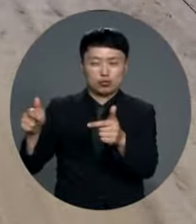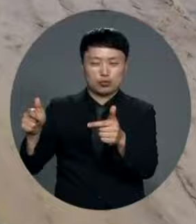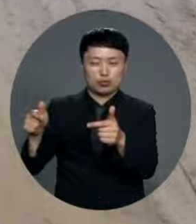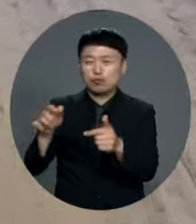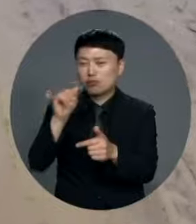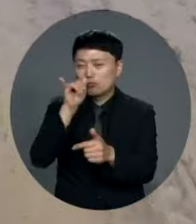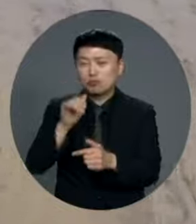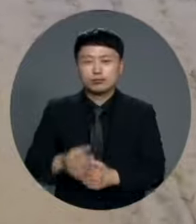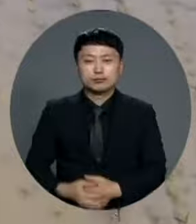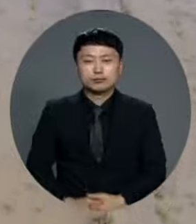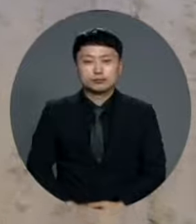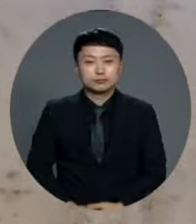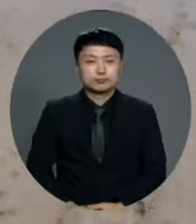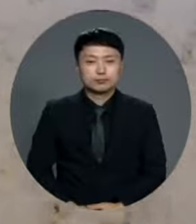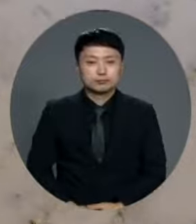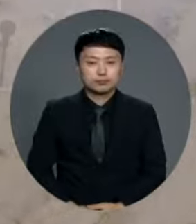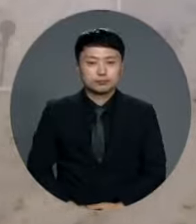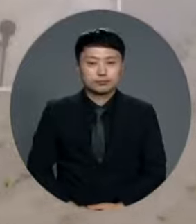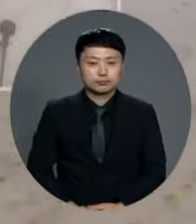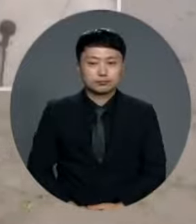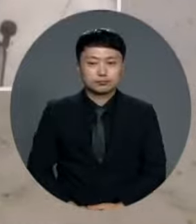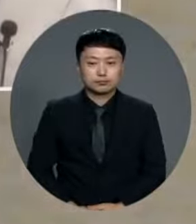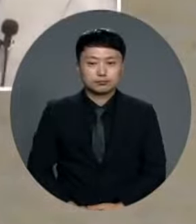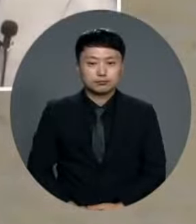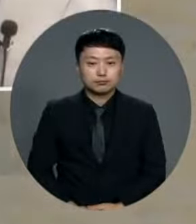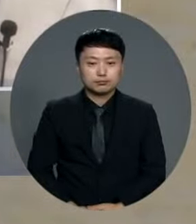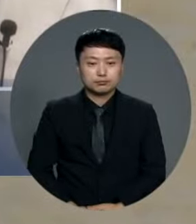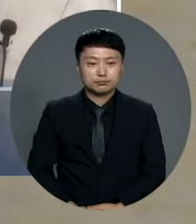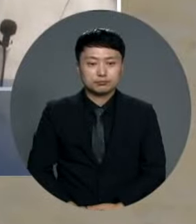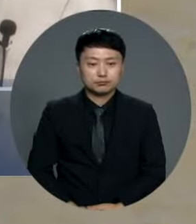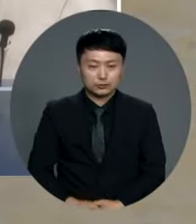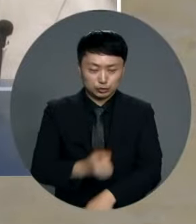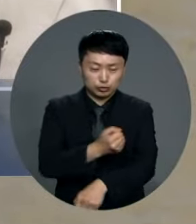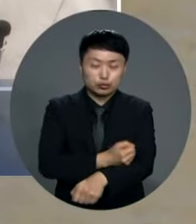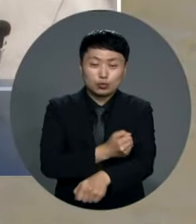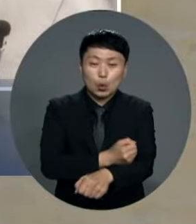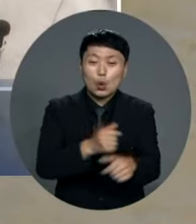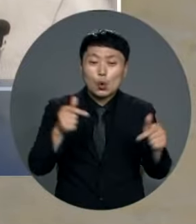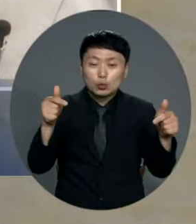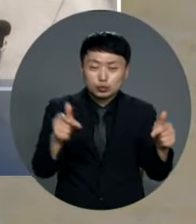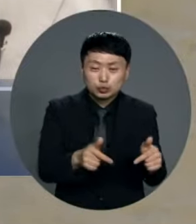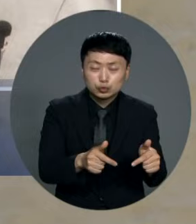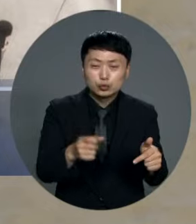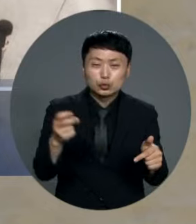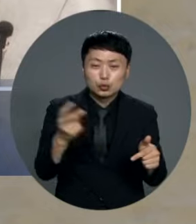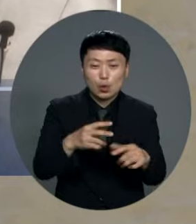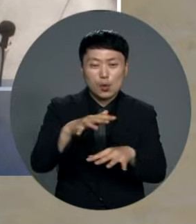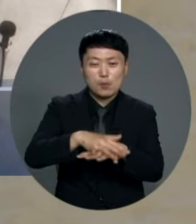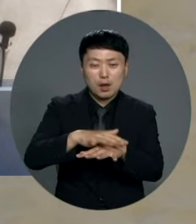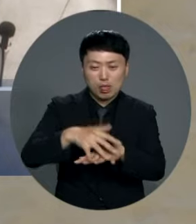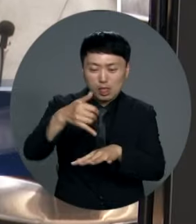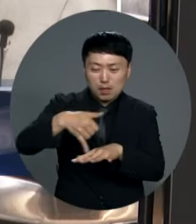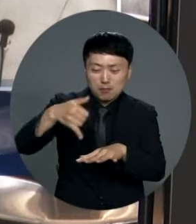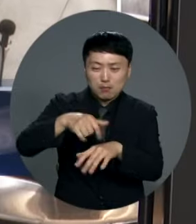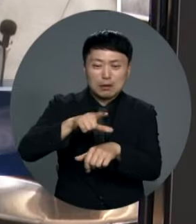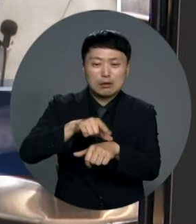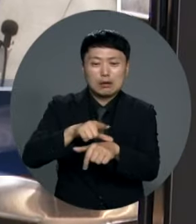것으로 나타났습니다. 농민들의 어떤 피로도 감소 효과라든지 그다음에 농작업 시간이